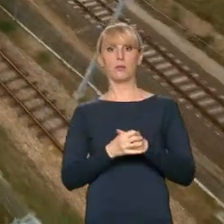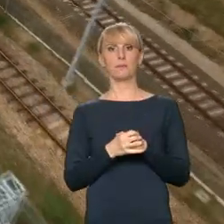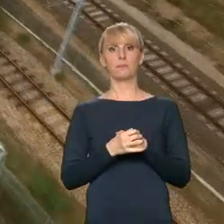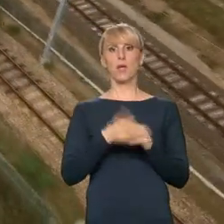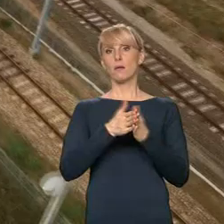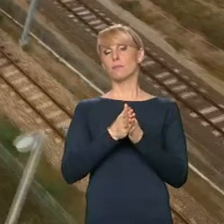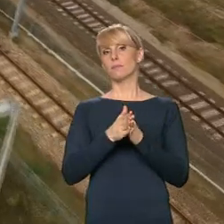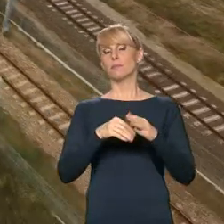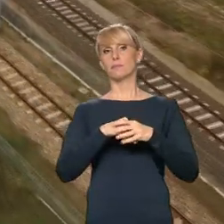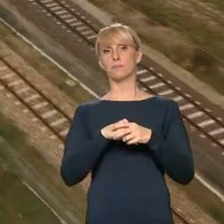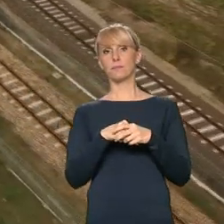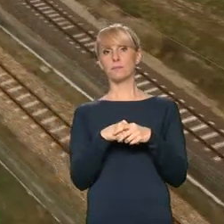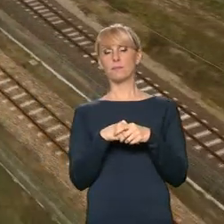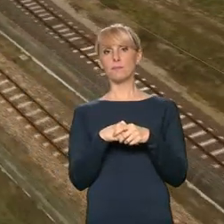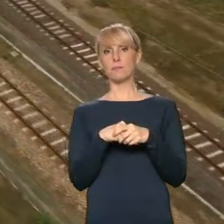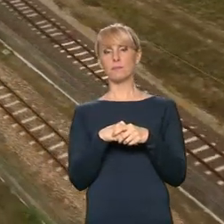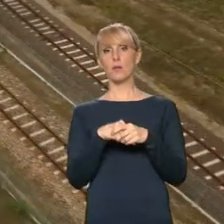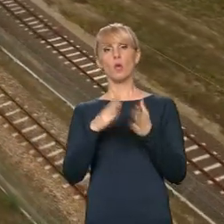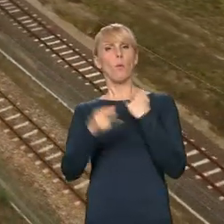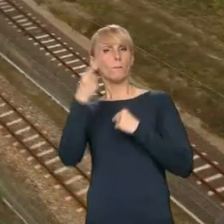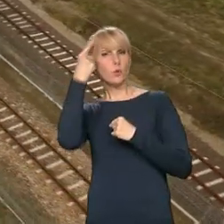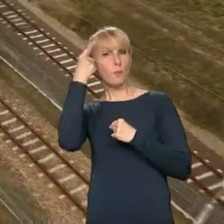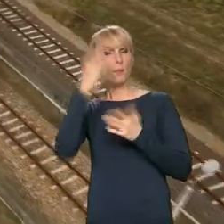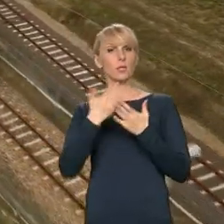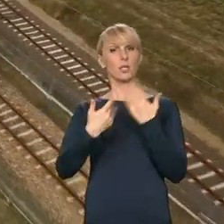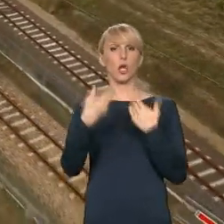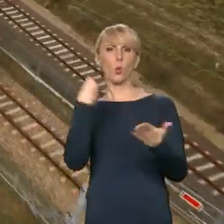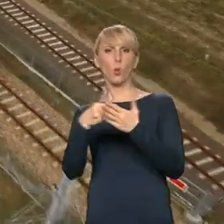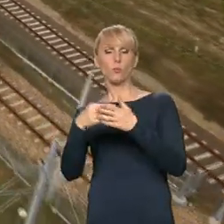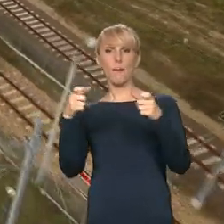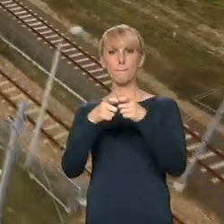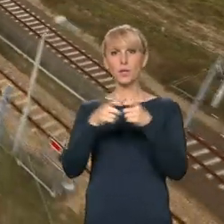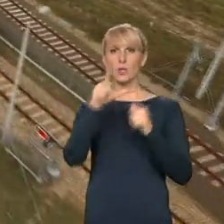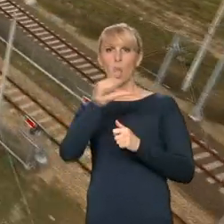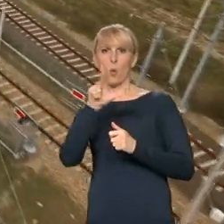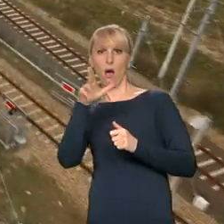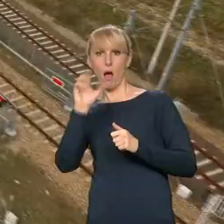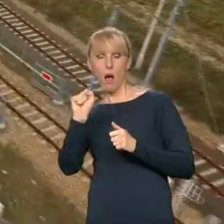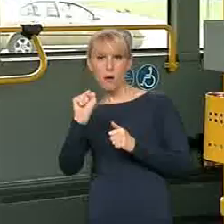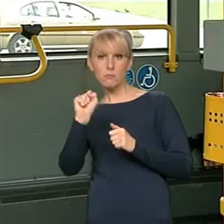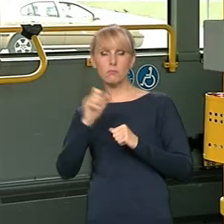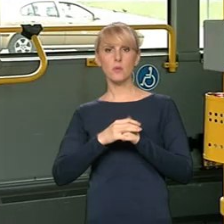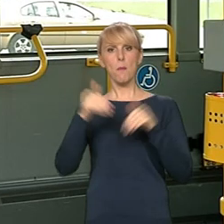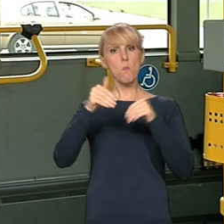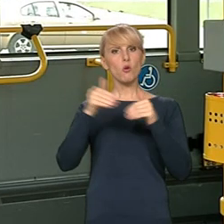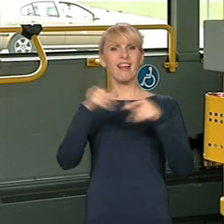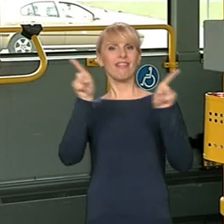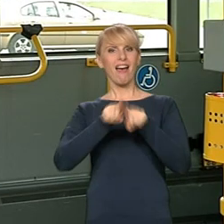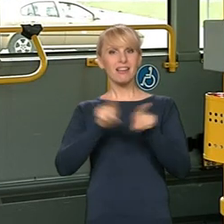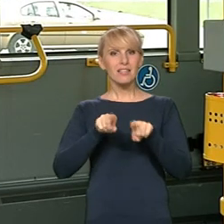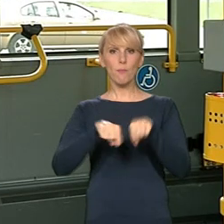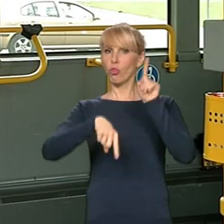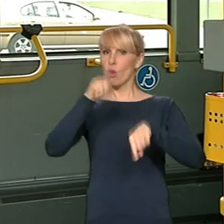pośrednictwem terminali mobilnych. Przypominamy, że zakup biletów na pociągi Łódzkiej Kolei Aglomeracyjnej możliwy jest również